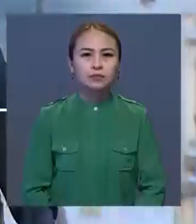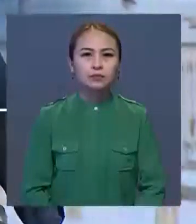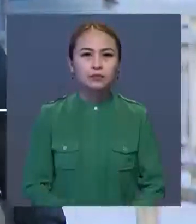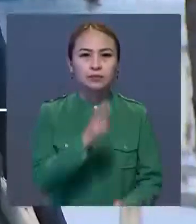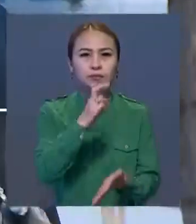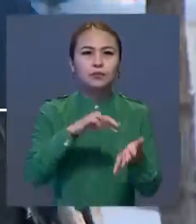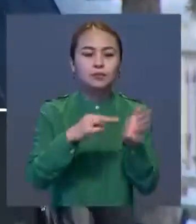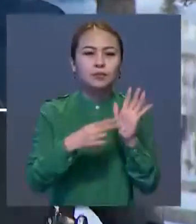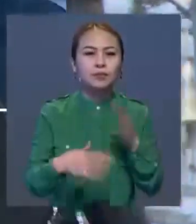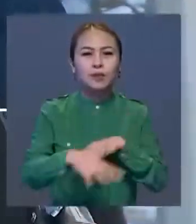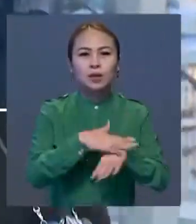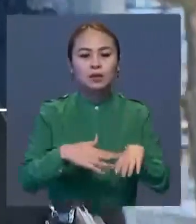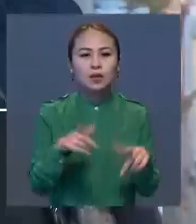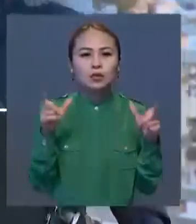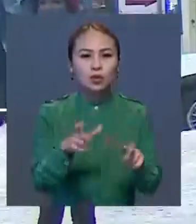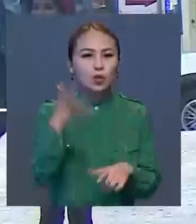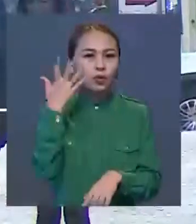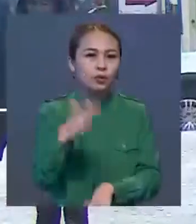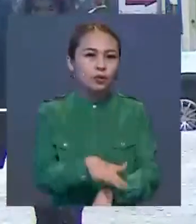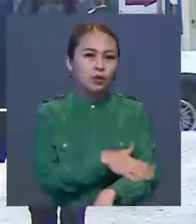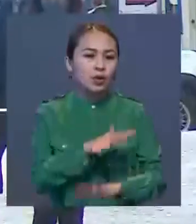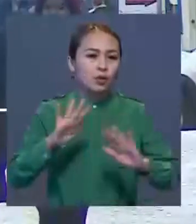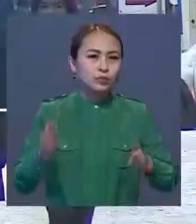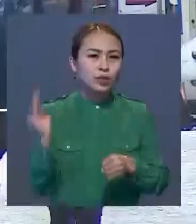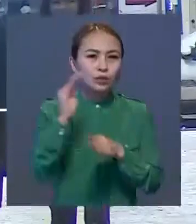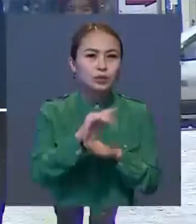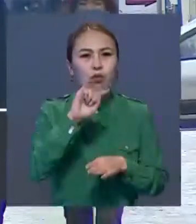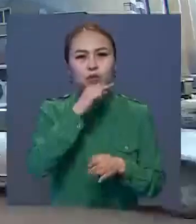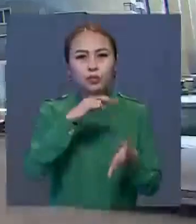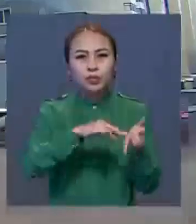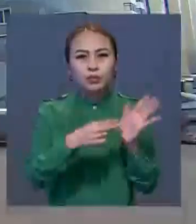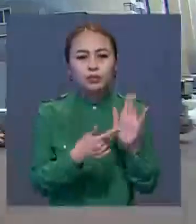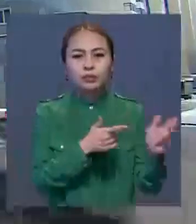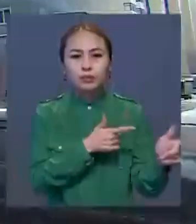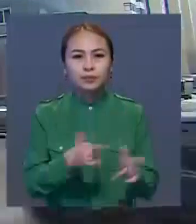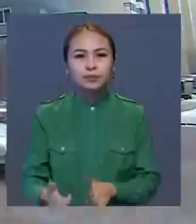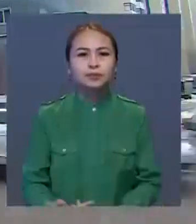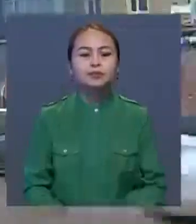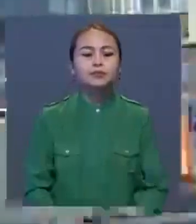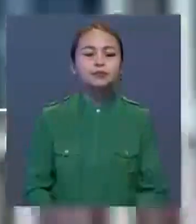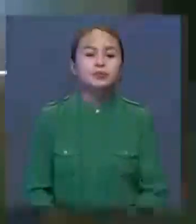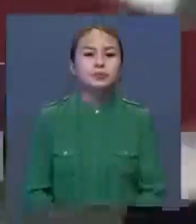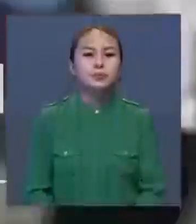Бұл жоспарым. Ел билігі пандемия ұзаққа созылып кеткен жағдайда қосымша экономикалық жоспар әзірледі.